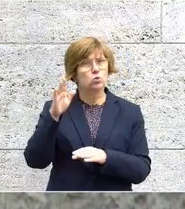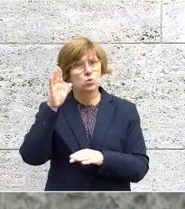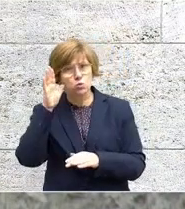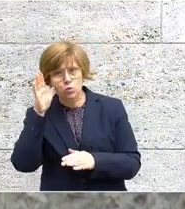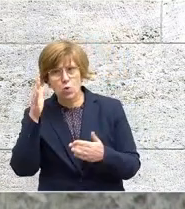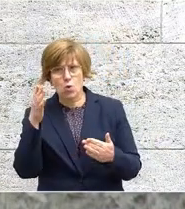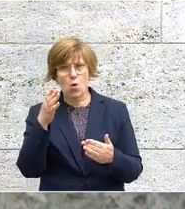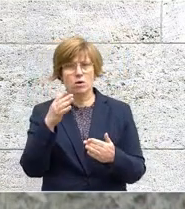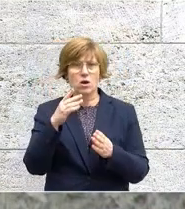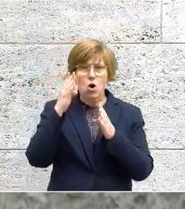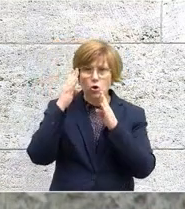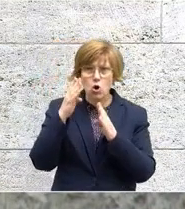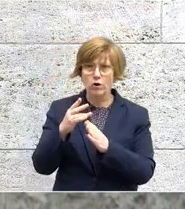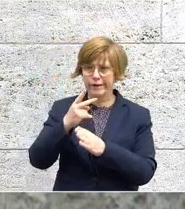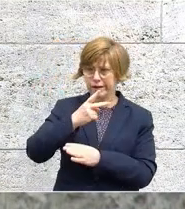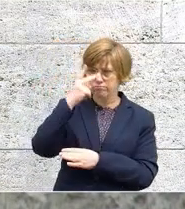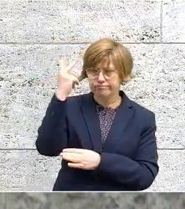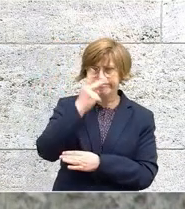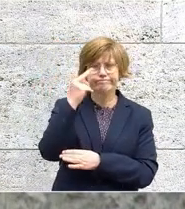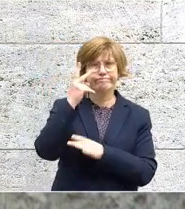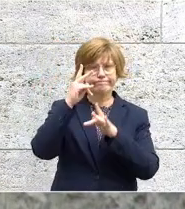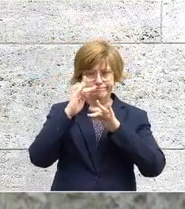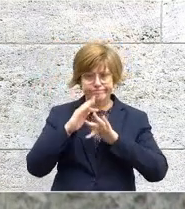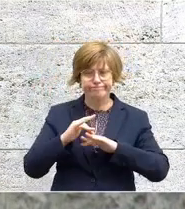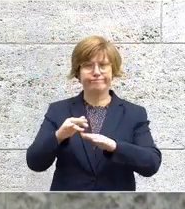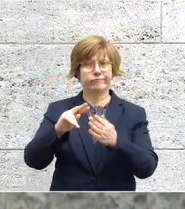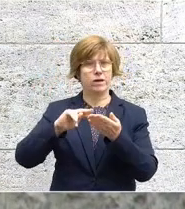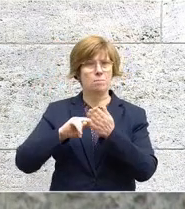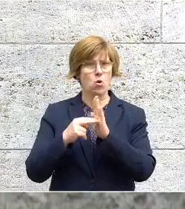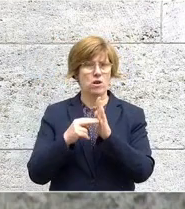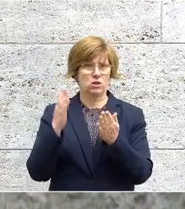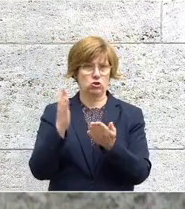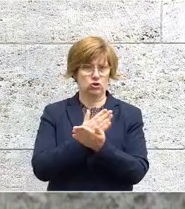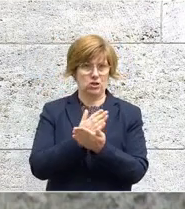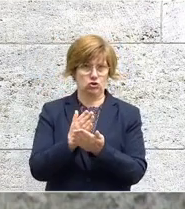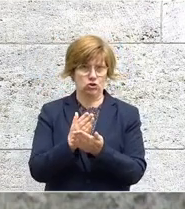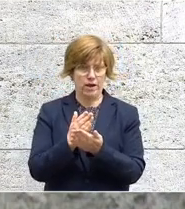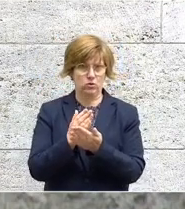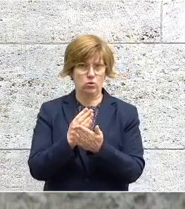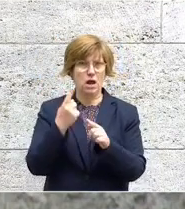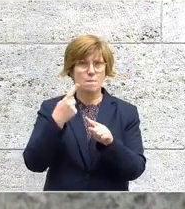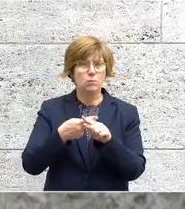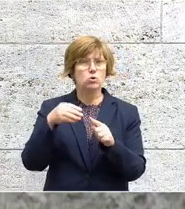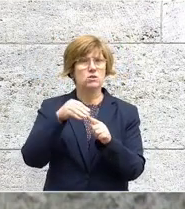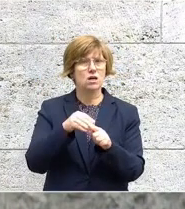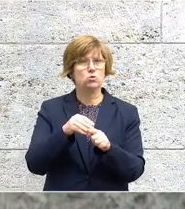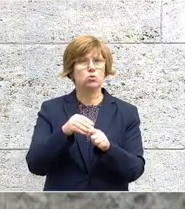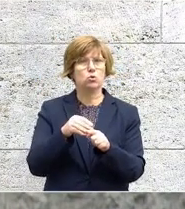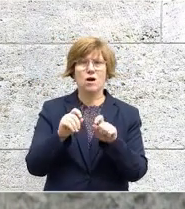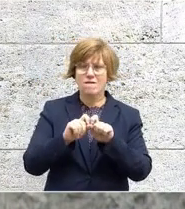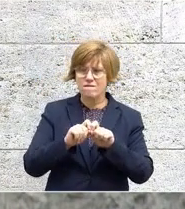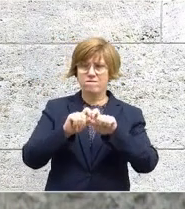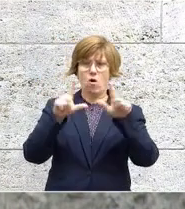Zuhören, durch konkrete, verständliche und wirksame politische Entscheidungen und durch gutes Vorbild im politischen